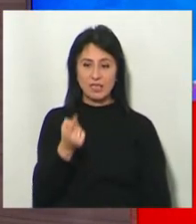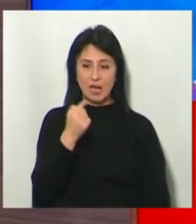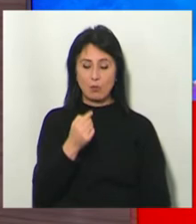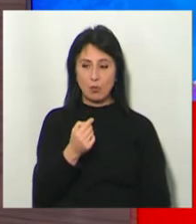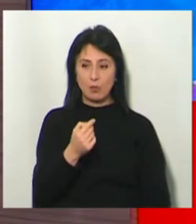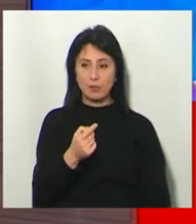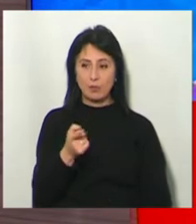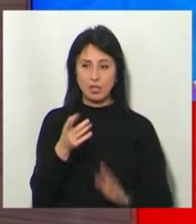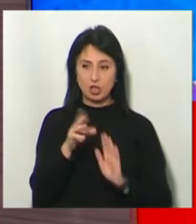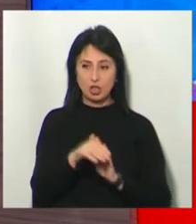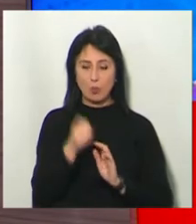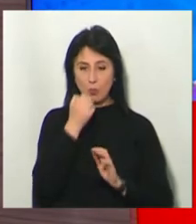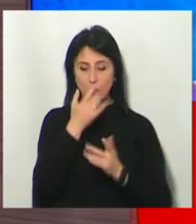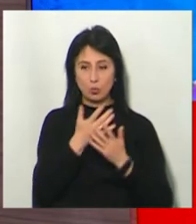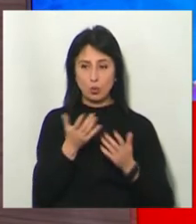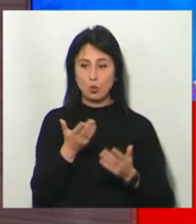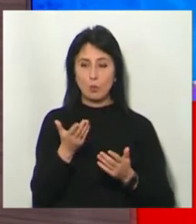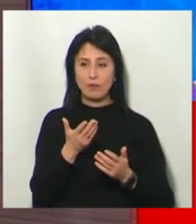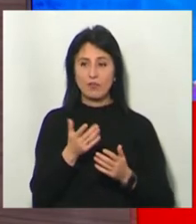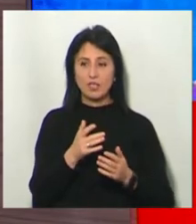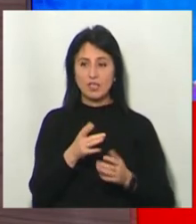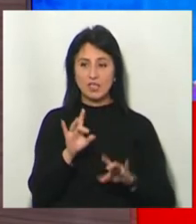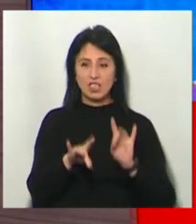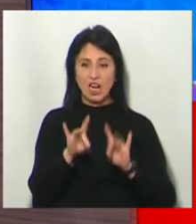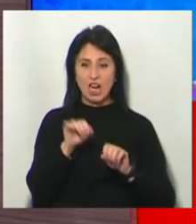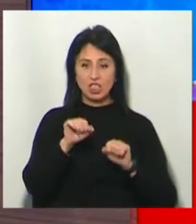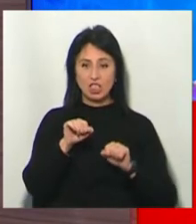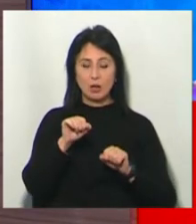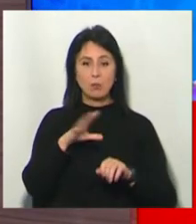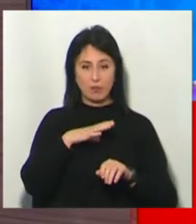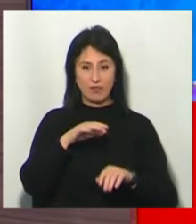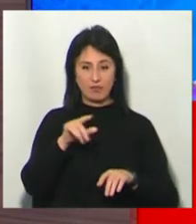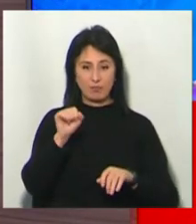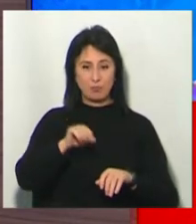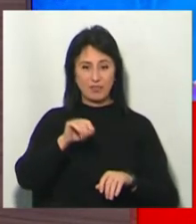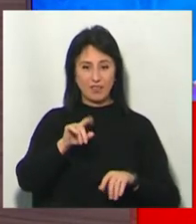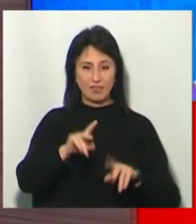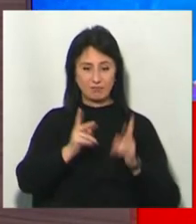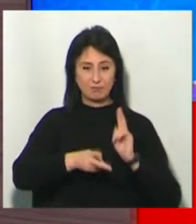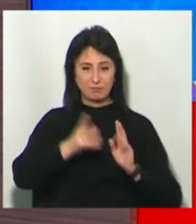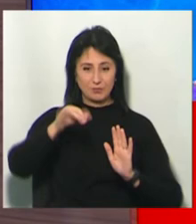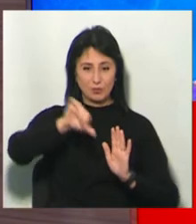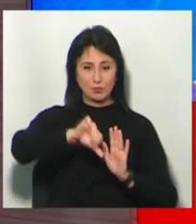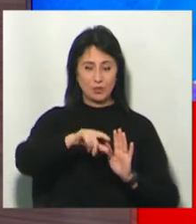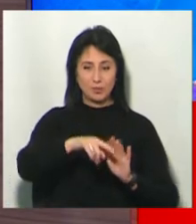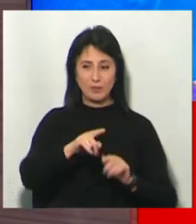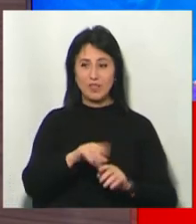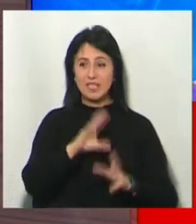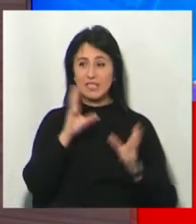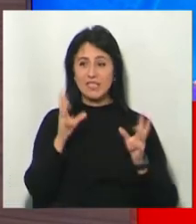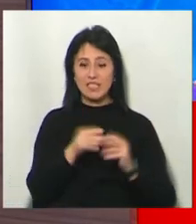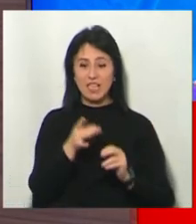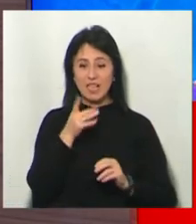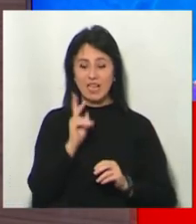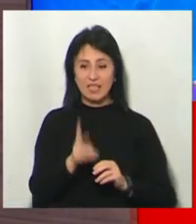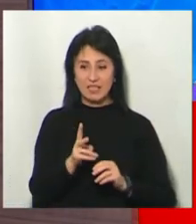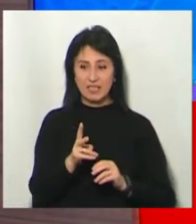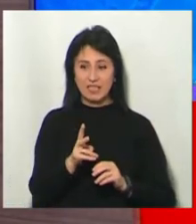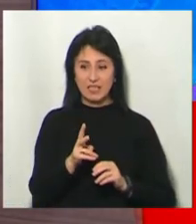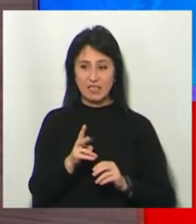წარმოებულ პროდუქტებს, მათ შორის იმ პროდუქტებს, რომელიც იხარშება ლუდში. Ძალიან მნიშვნელოვანია იმის გათვალისწინება, რომ საერთო